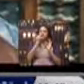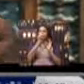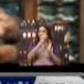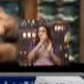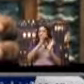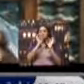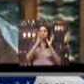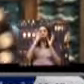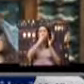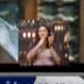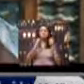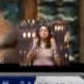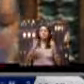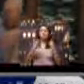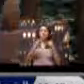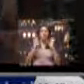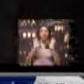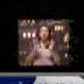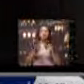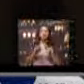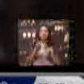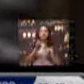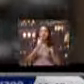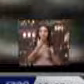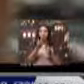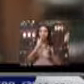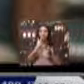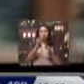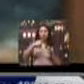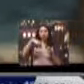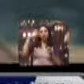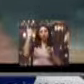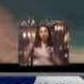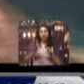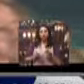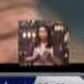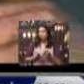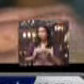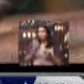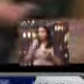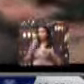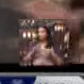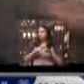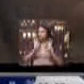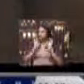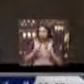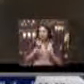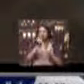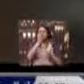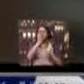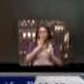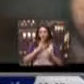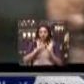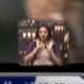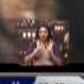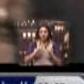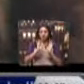ما بيشوفوش طبعا ده كل ده محتاج ادويه فلازم نعمل المرحله ديت عشان نعمل المرحله التاني ونتواصل مع